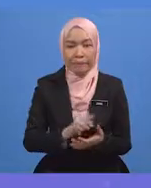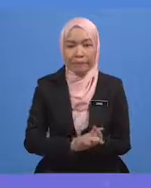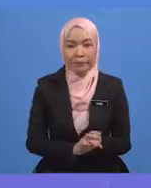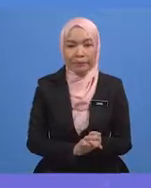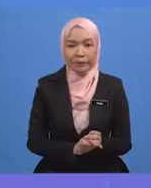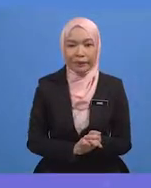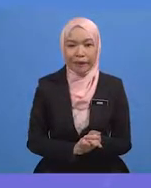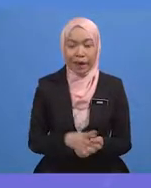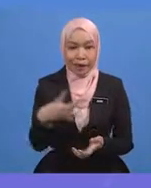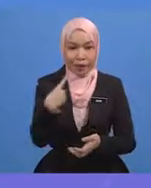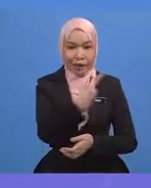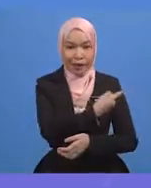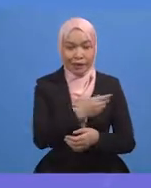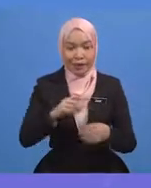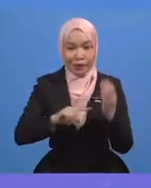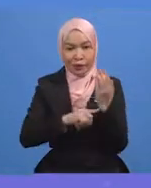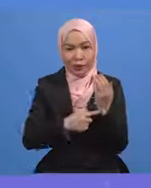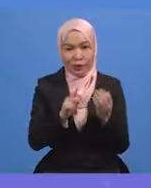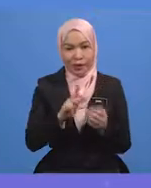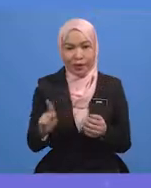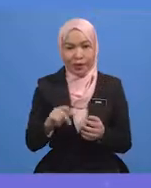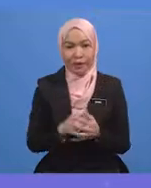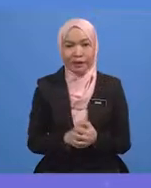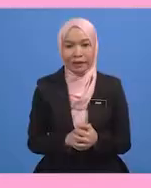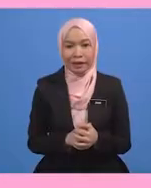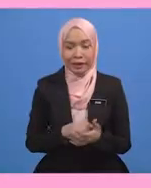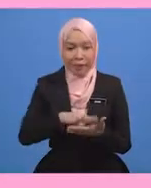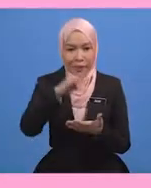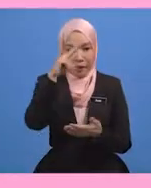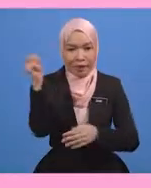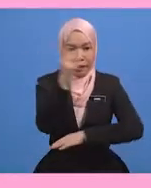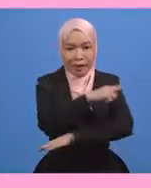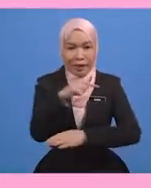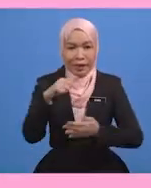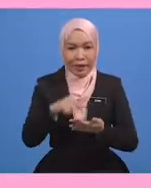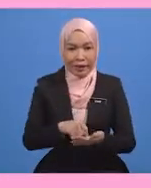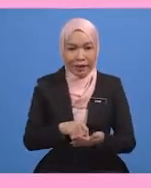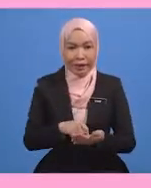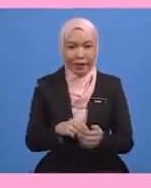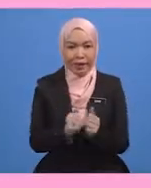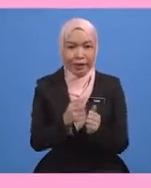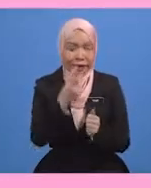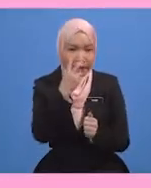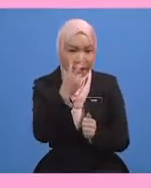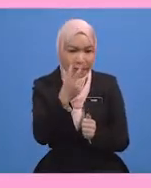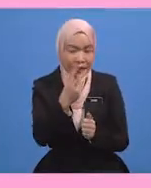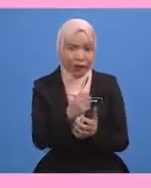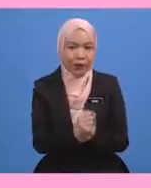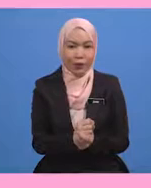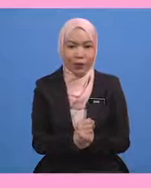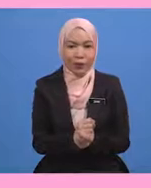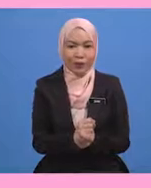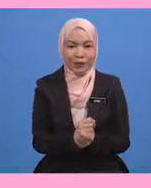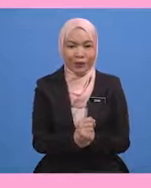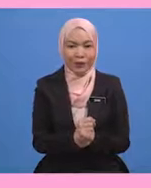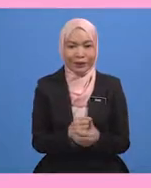Kita mulakan pembelajaran hari ini dengan menyingkap latar belakang kehidupan dan riwayat hidup